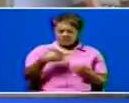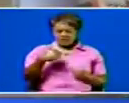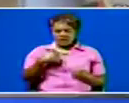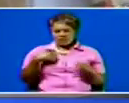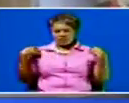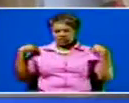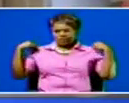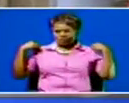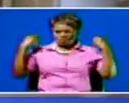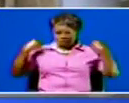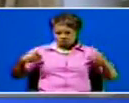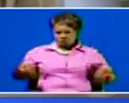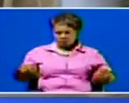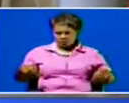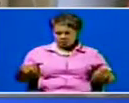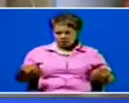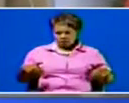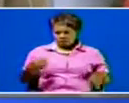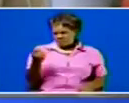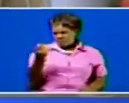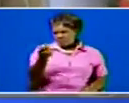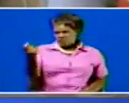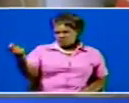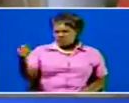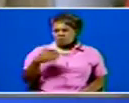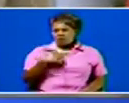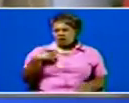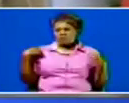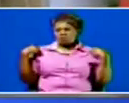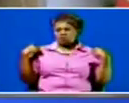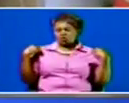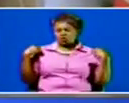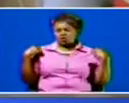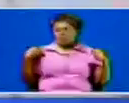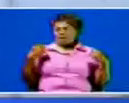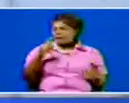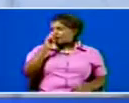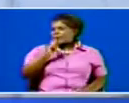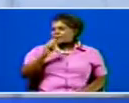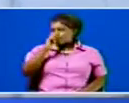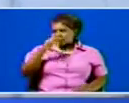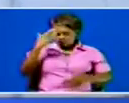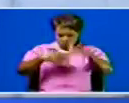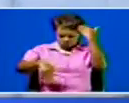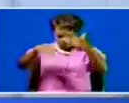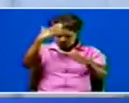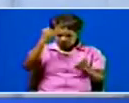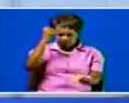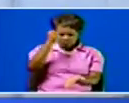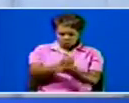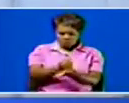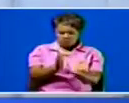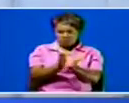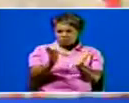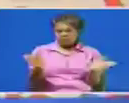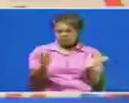Mavazi ya stara yamesalia kwa vijana wachache. Hapa nchini Tanzania, vyuo na ofisi za umma